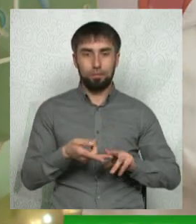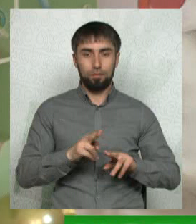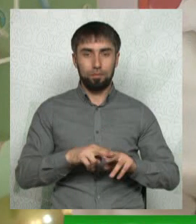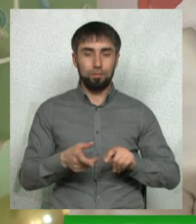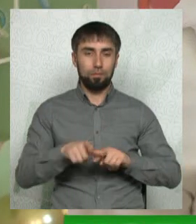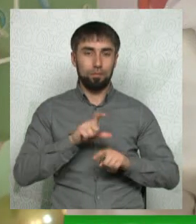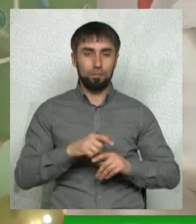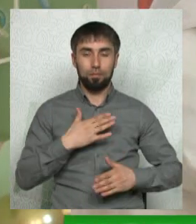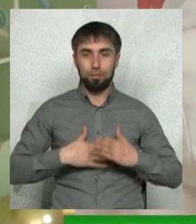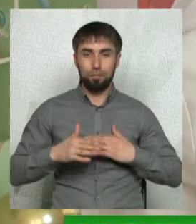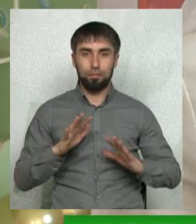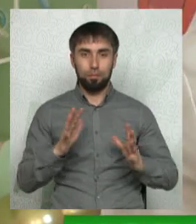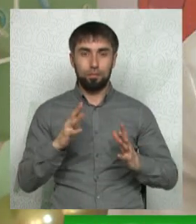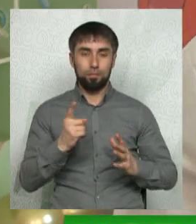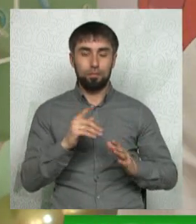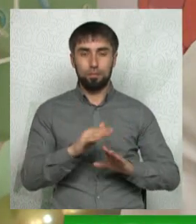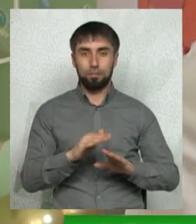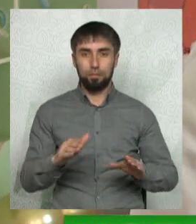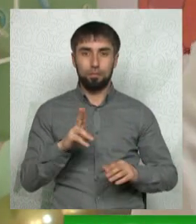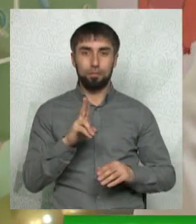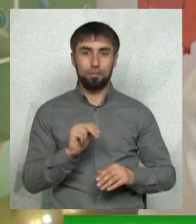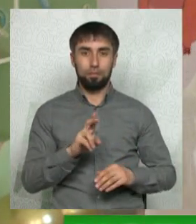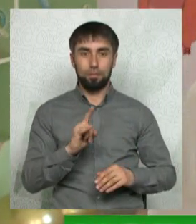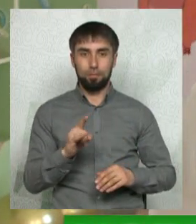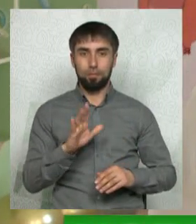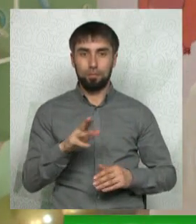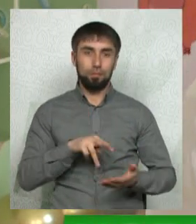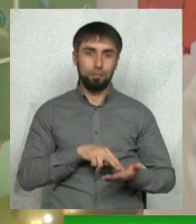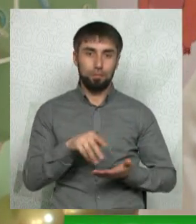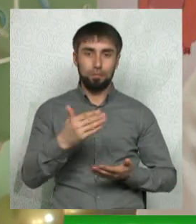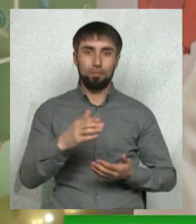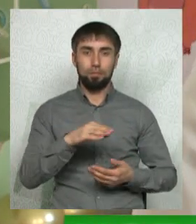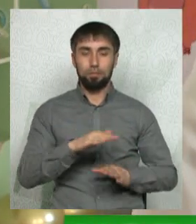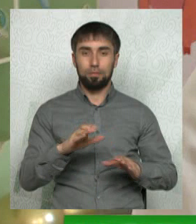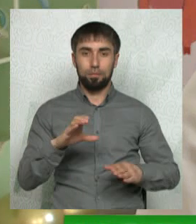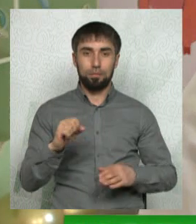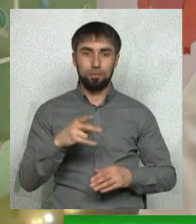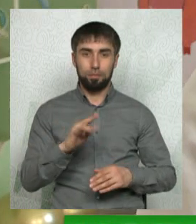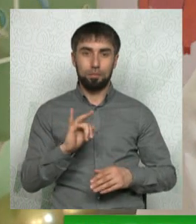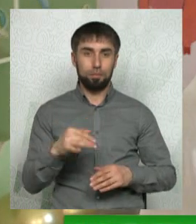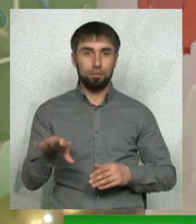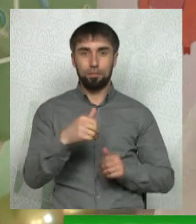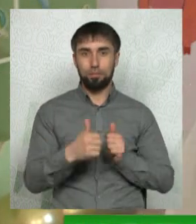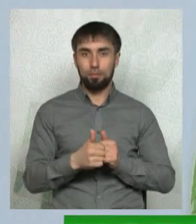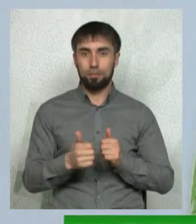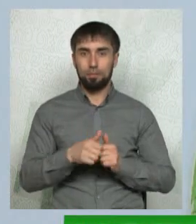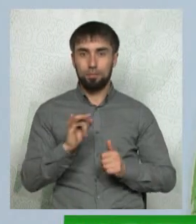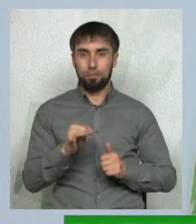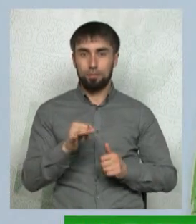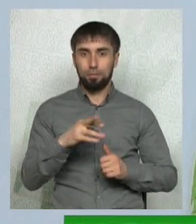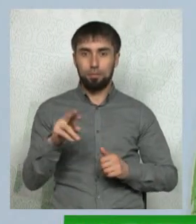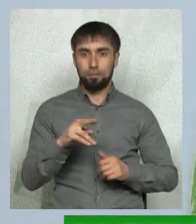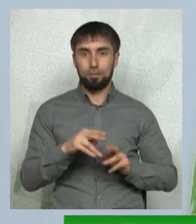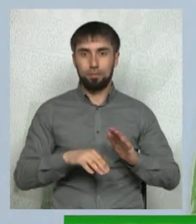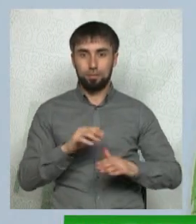событие, потому что дети как бы будут ходить в этот детский садик, все рядышком и под рукой. Мы очень